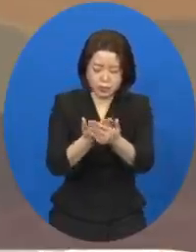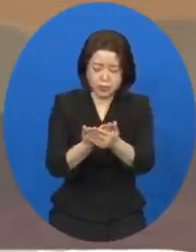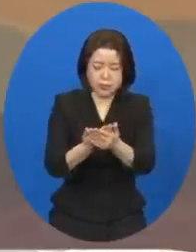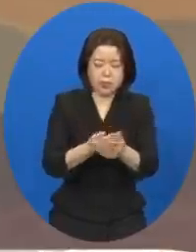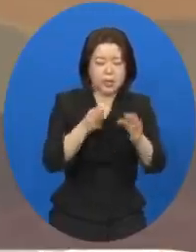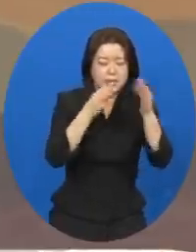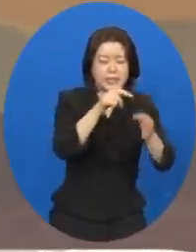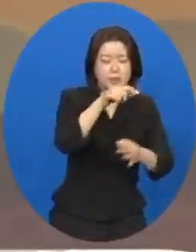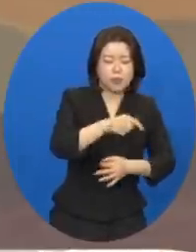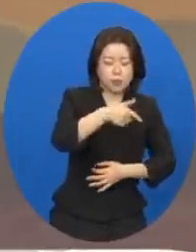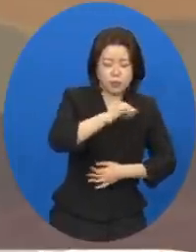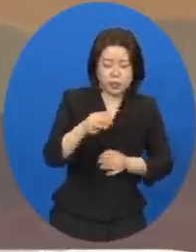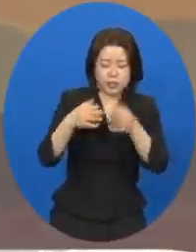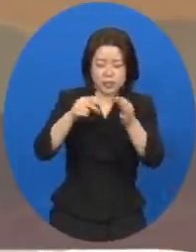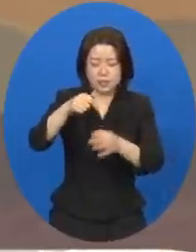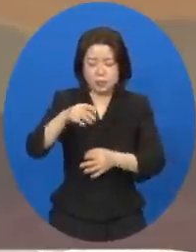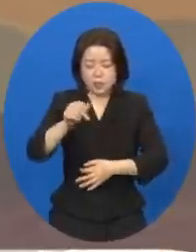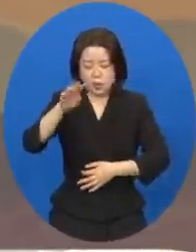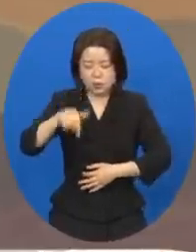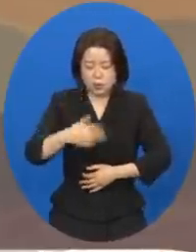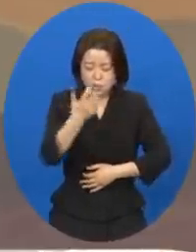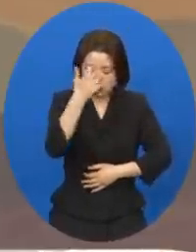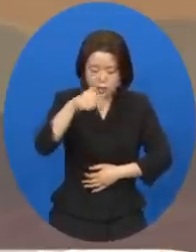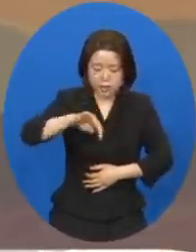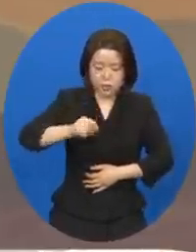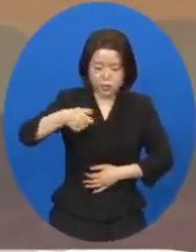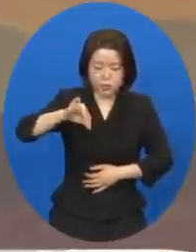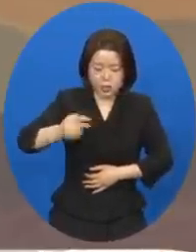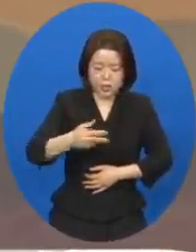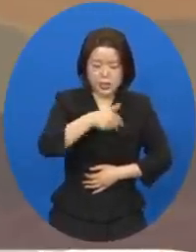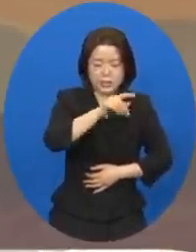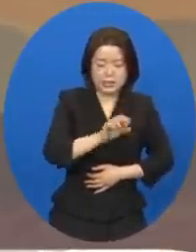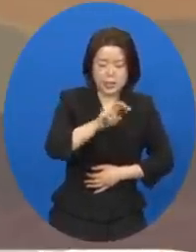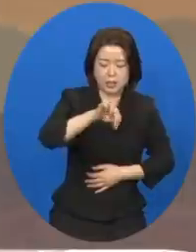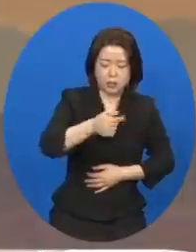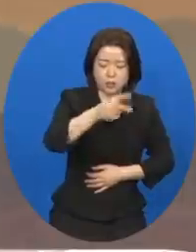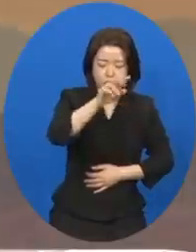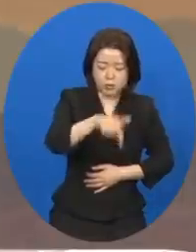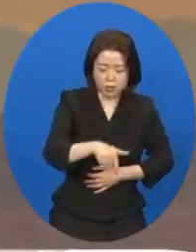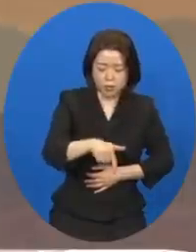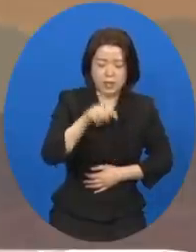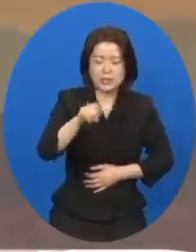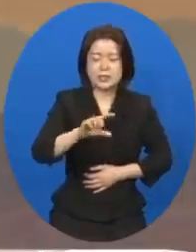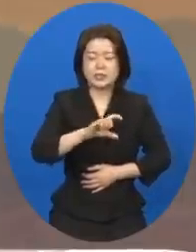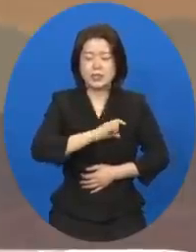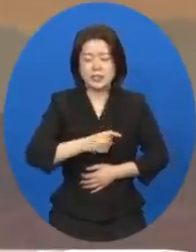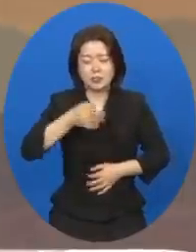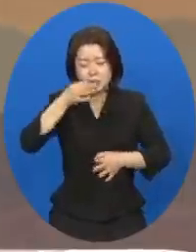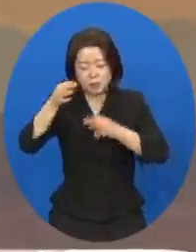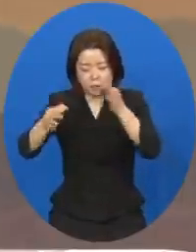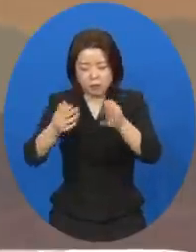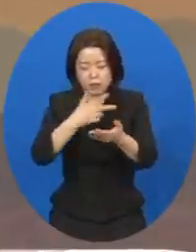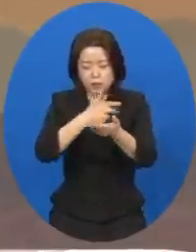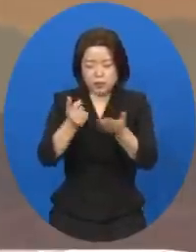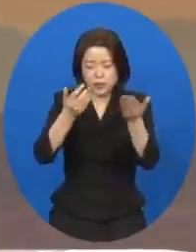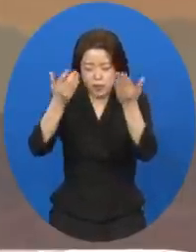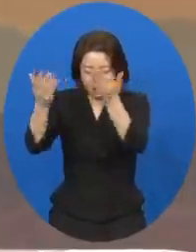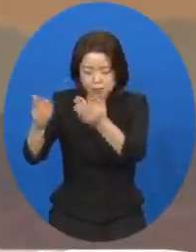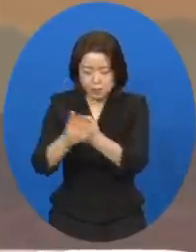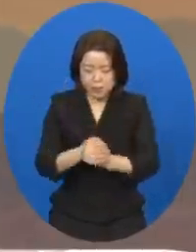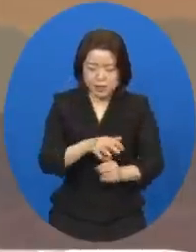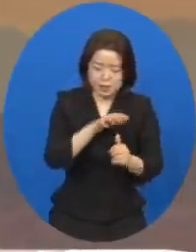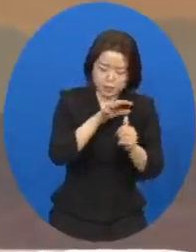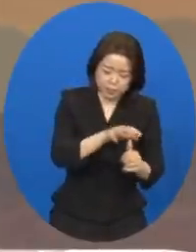김국기 목사님, 김종국 목사님, 최충열 선교사님, 장문석 집사님, 오늘도 그 이름을 불러주님께 아뢰입니다.